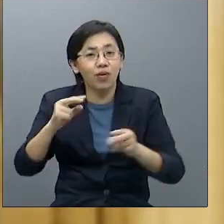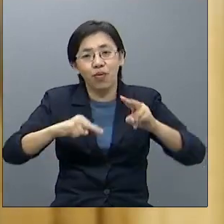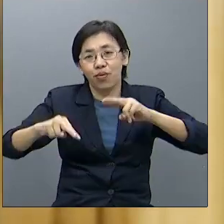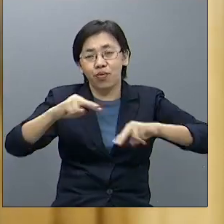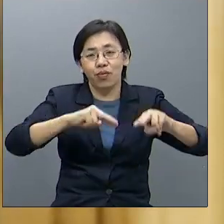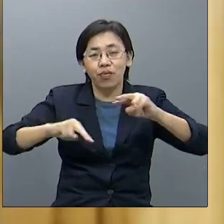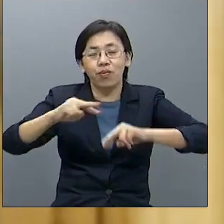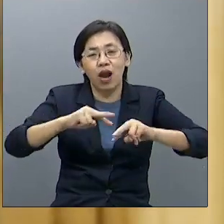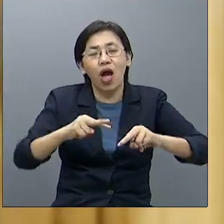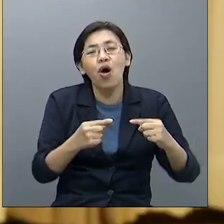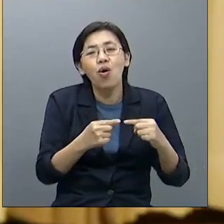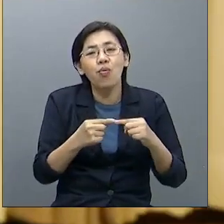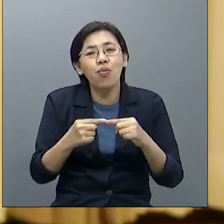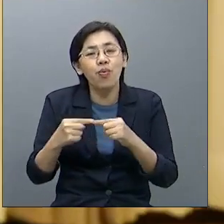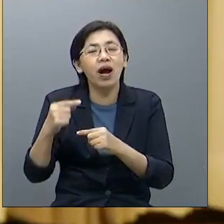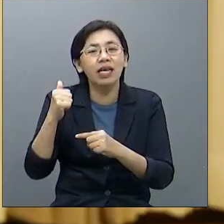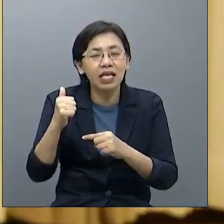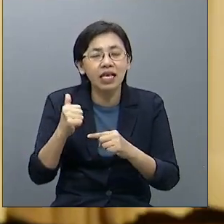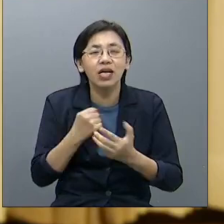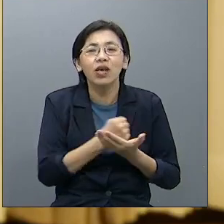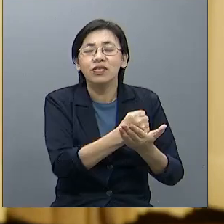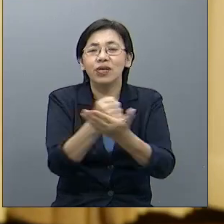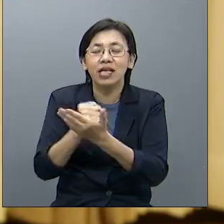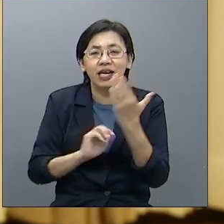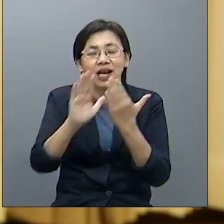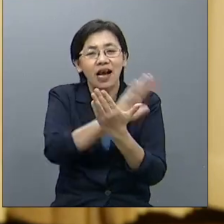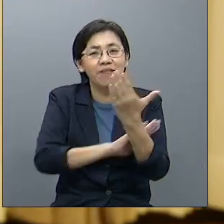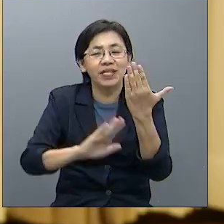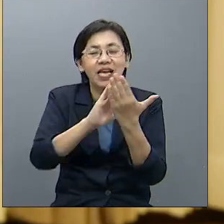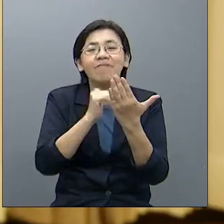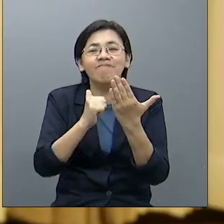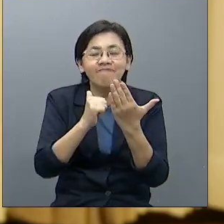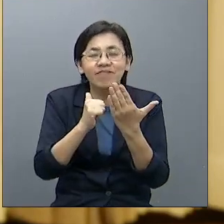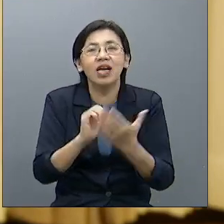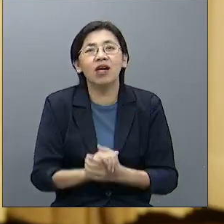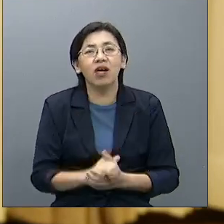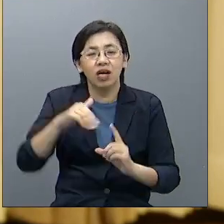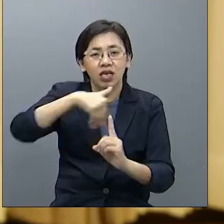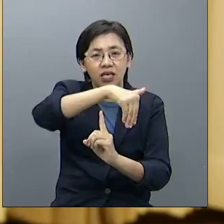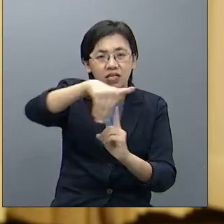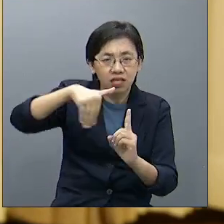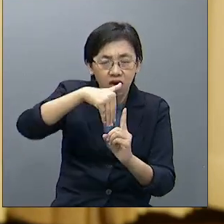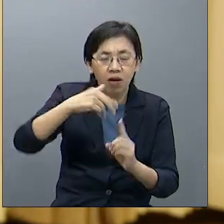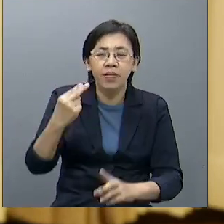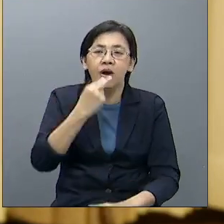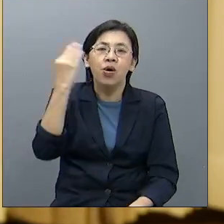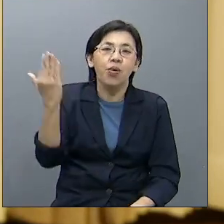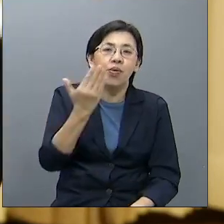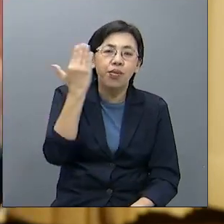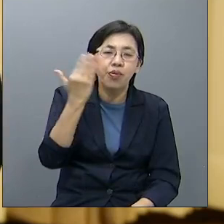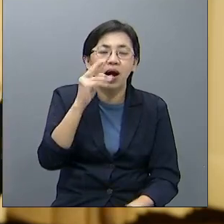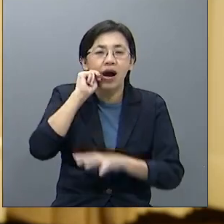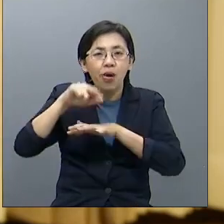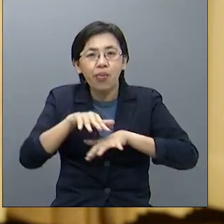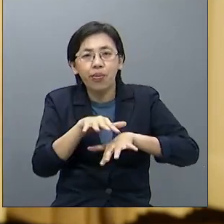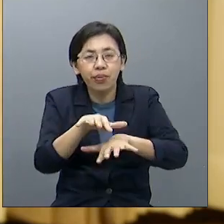ให้ดีช่วยกันทําให้บ้านเมืองของเราน่าอยู่มองว่าเรื่องของสิ่งแวดล้อมเรื่องของอากาศเรื่องของแม่น้ําเรื่องของทะเลเป็